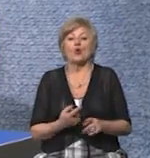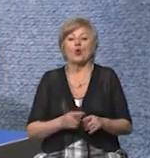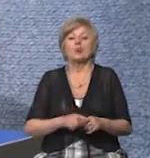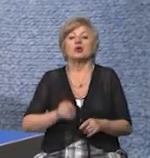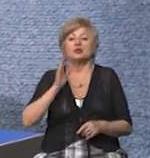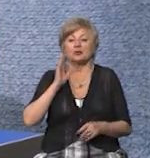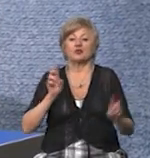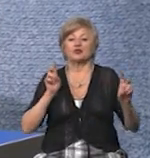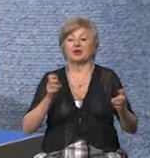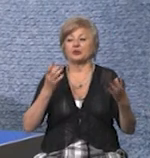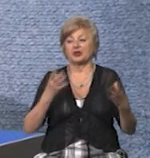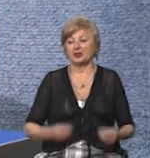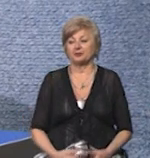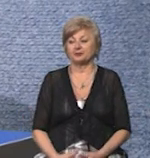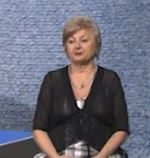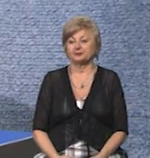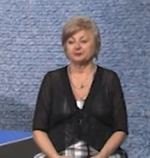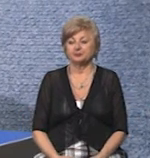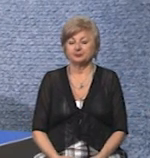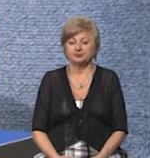темі дня.